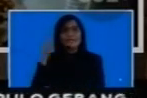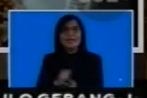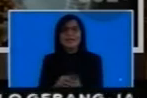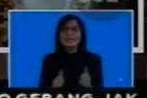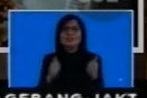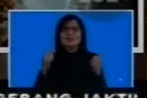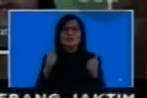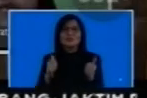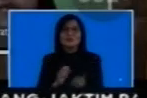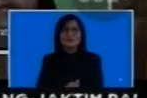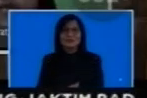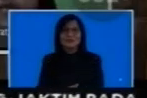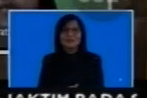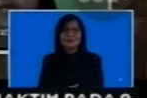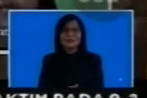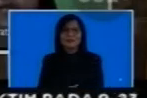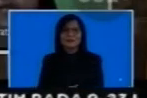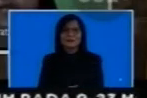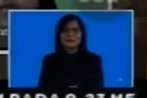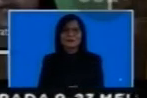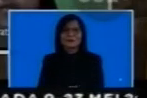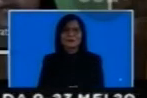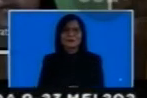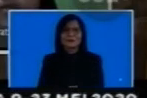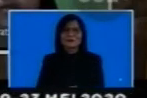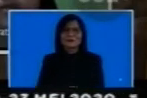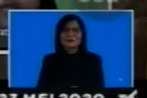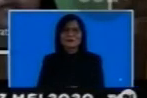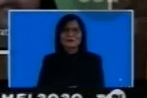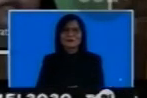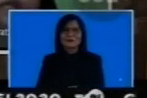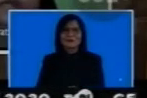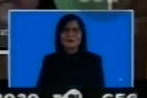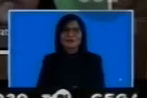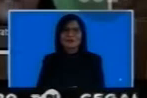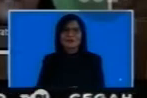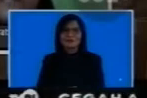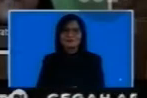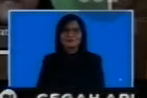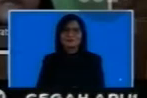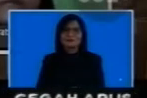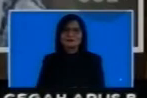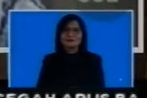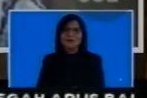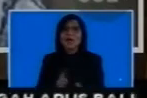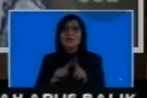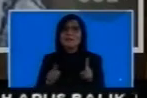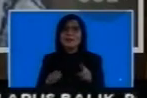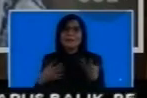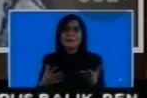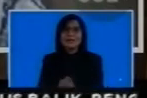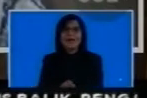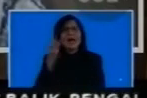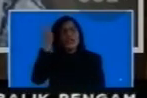seru, asik. Lebih seru ya? Oh ya, walaupun masih sulit. Tapi gimana, kangen nggak